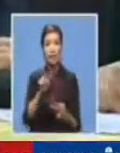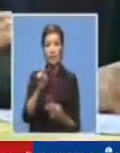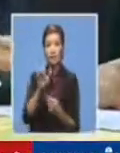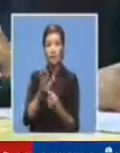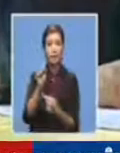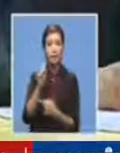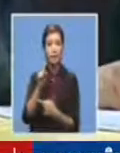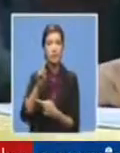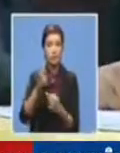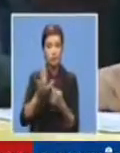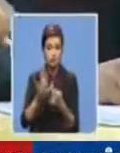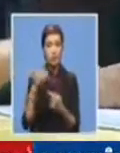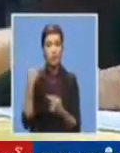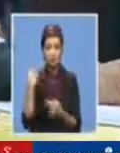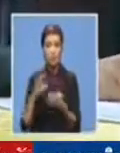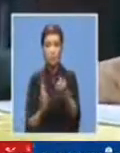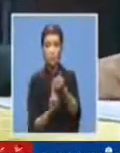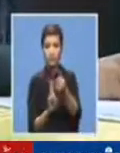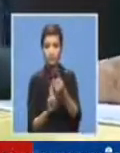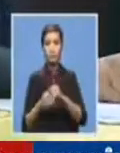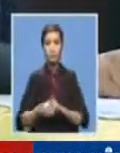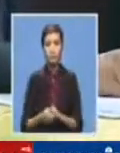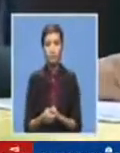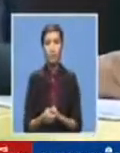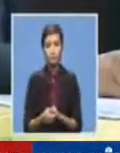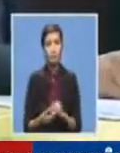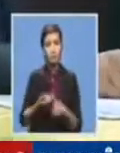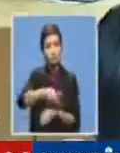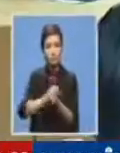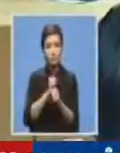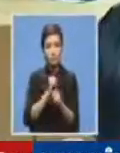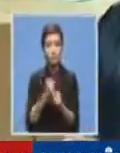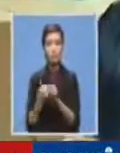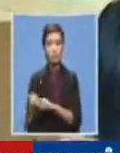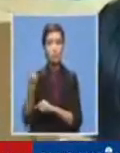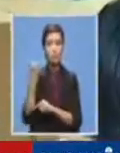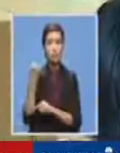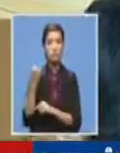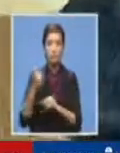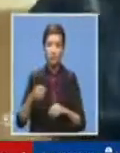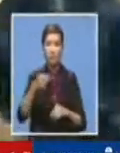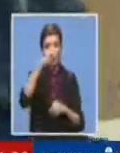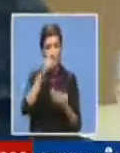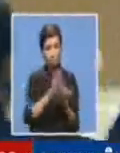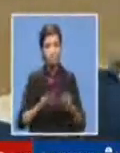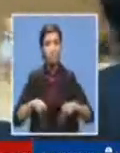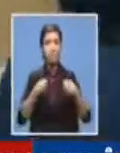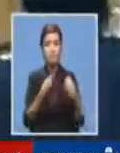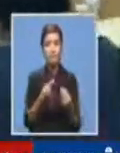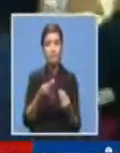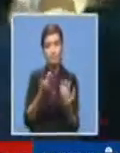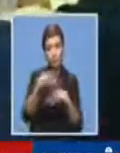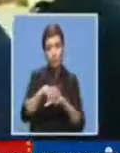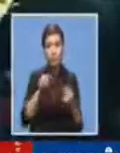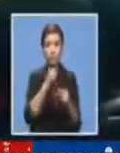การนี่หลายคนก็หนาวๆร้อนๆนะครับทุก2ทุ่มหรือบางทีก็บางทีต้องอยู่กันถึง 4-5 ทุ่มเลยว่าเอ๊ะใครจะโดนถอด